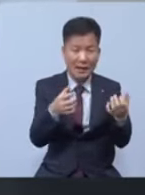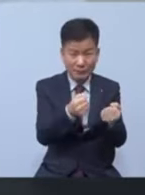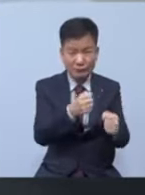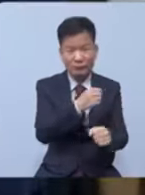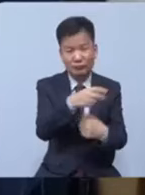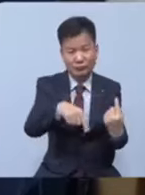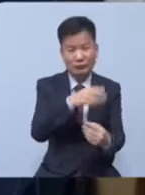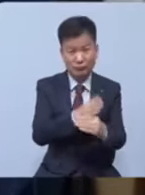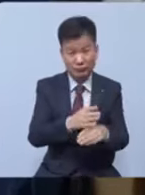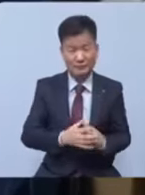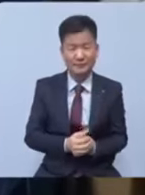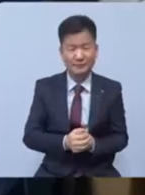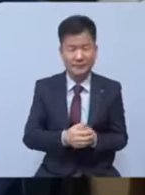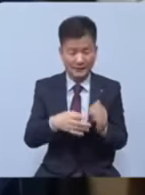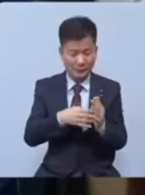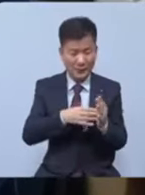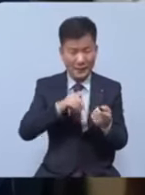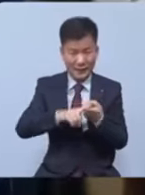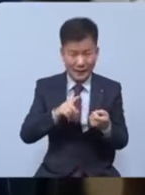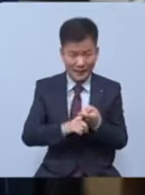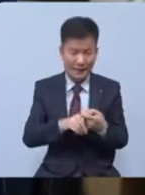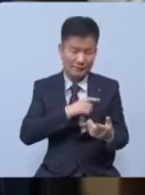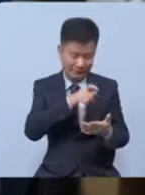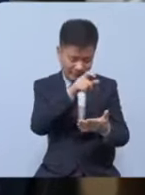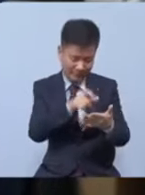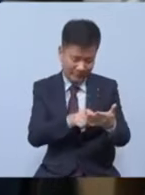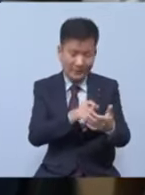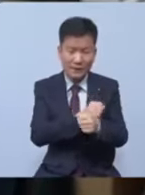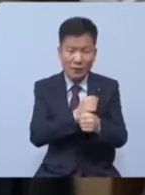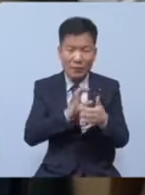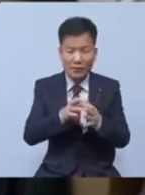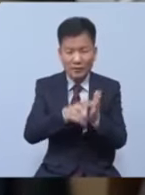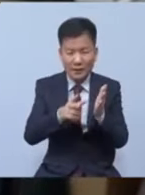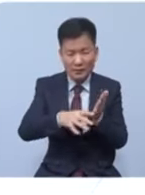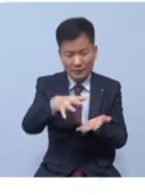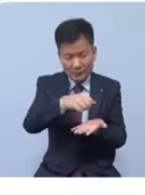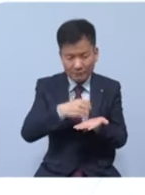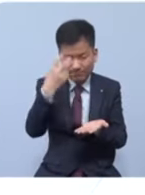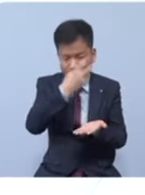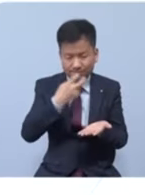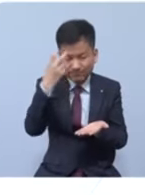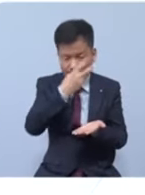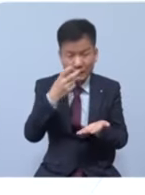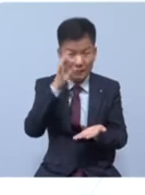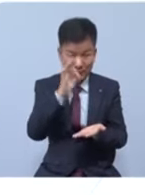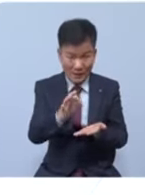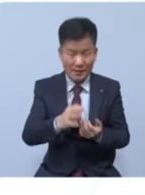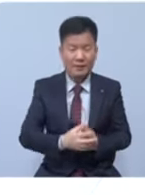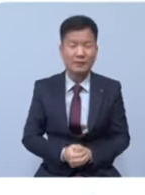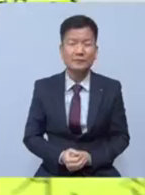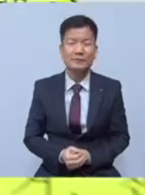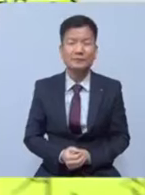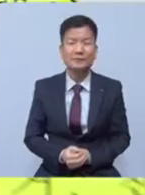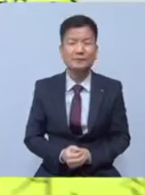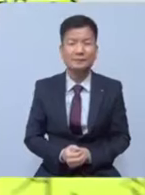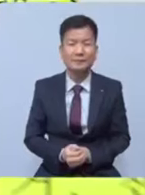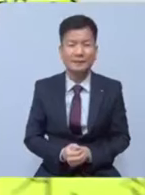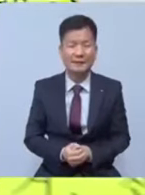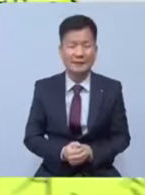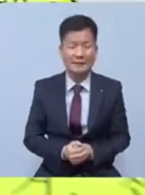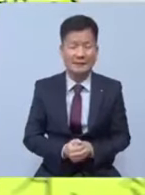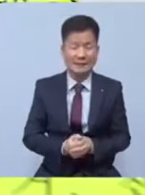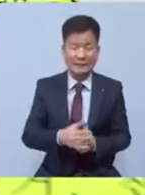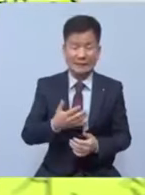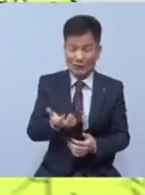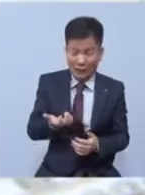확인됐습니다 해당 법인에 대해 등기부 등본 등 관련 자료를 확보해 자세히 살펴봤습니다 전현직